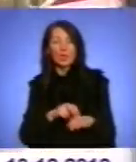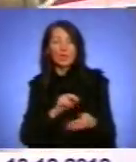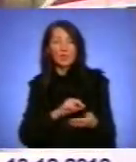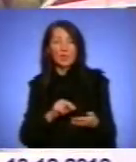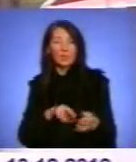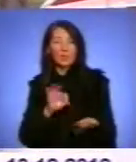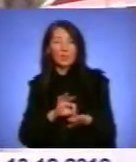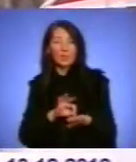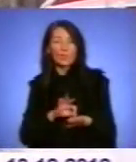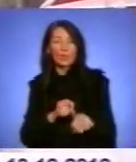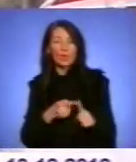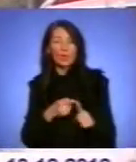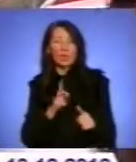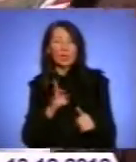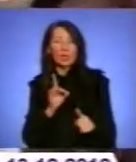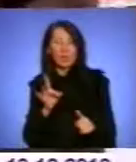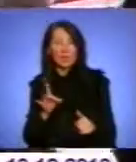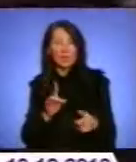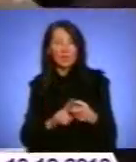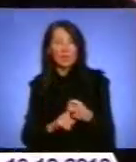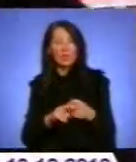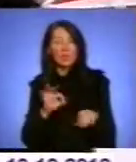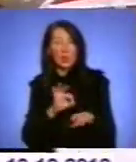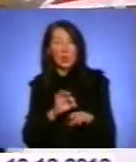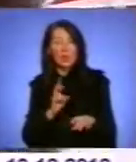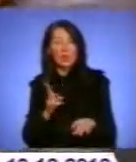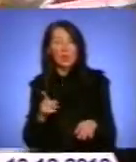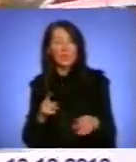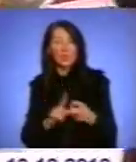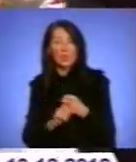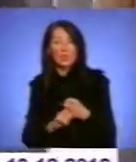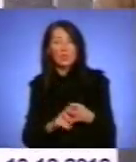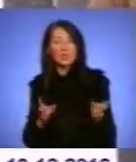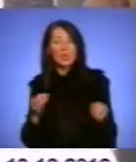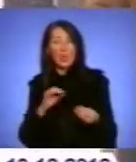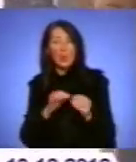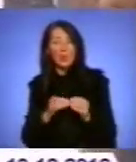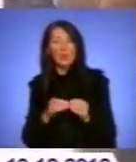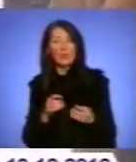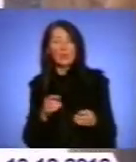кір. Збільшення хворих на кір пов'язане з проблемою своєчасної імунізації. На